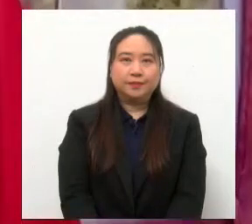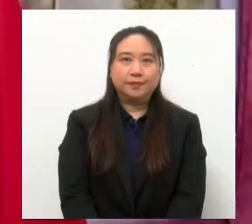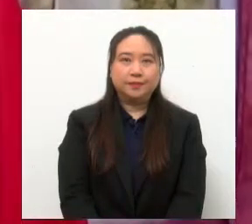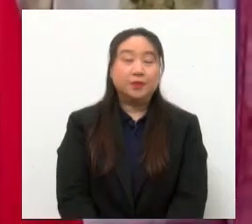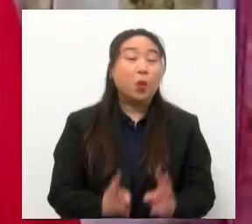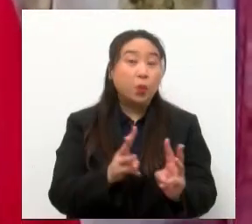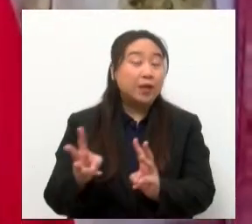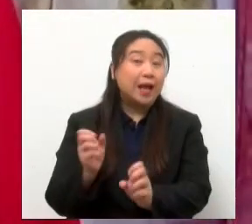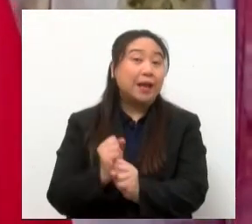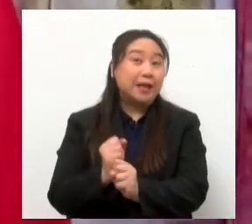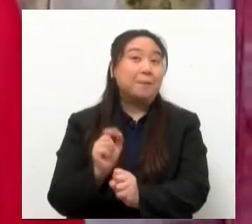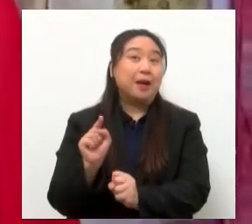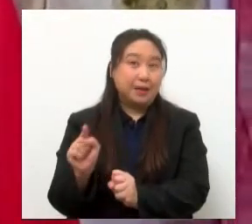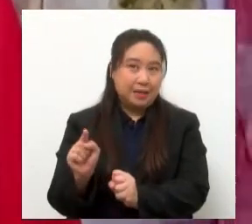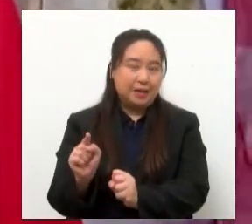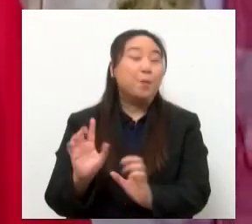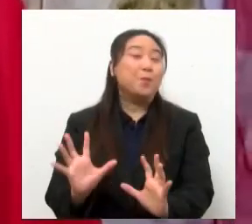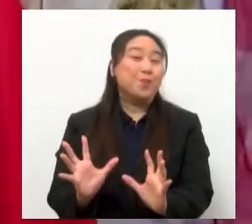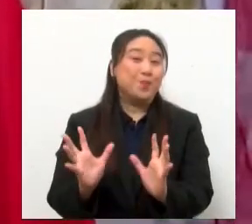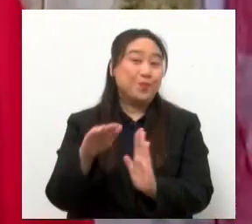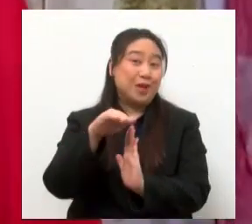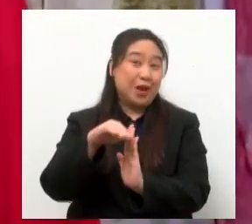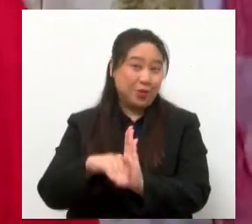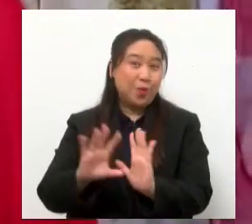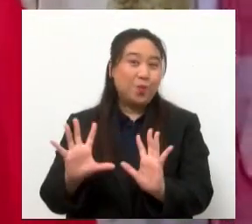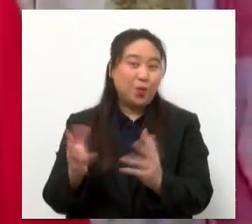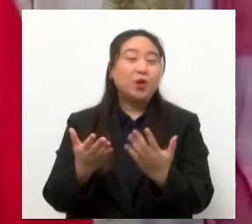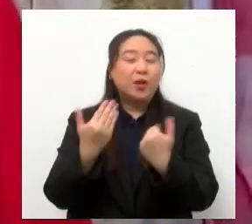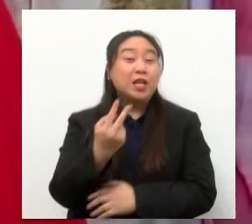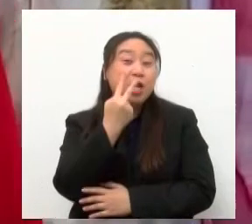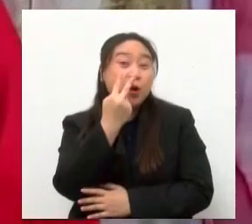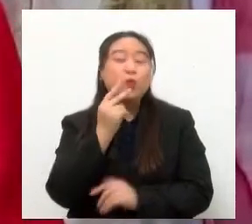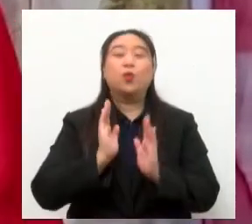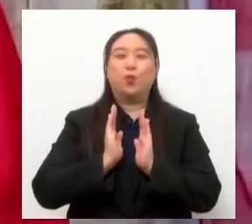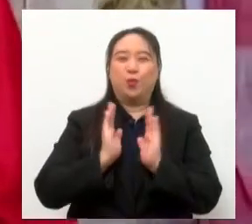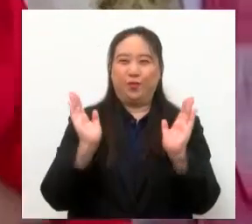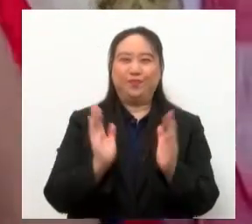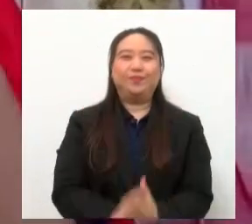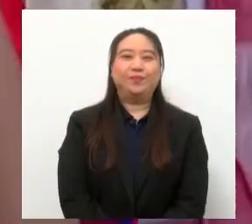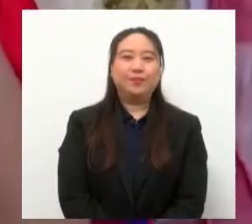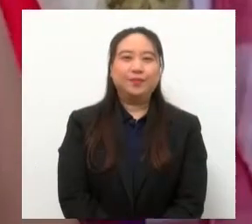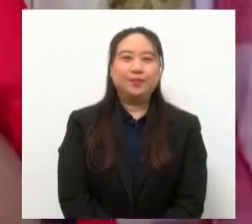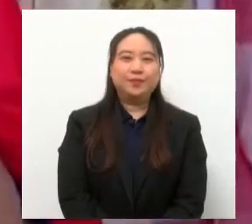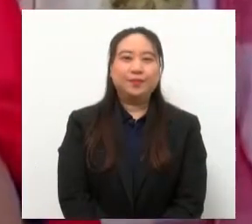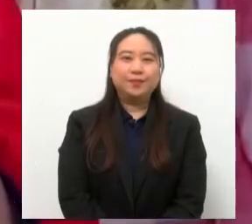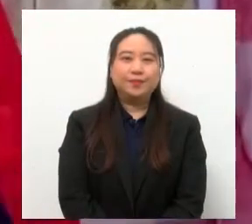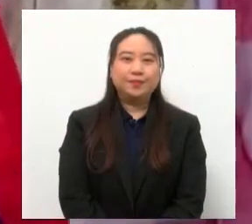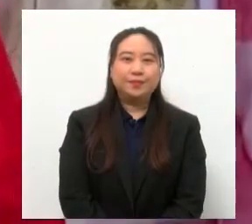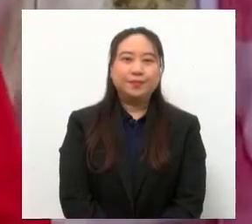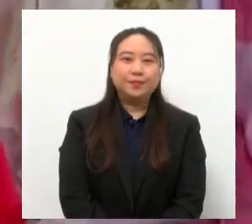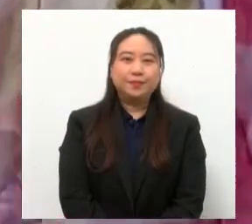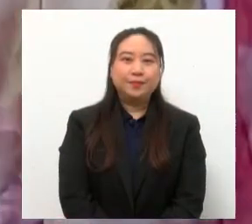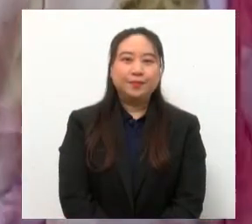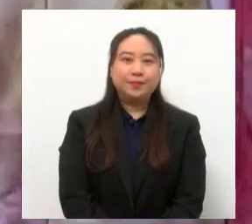การผงสีก็มีขั้นตอนเพียงเท่านี้นะคะขอบคุณที่รับชมคลิปจนจบค่ะ